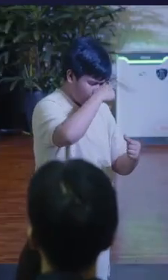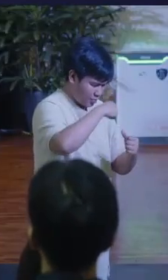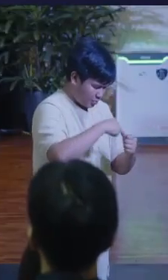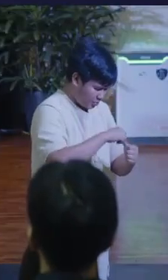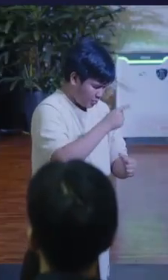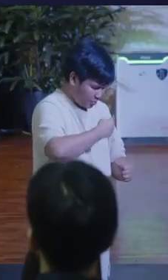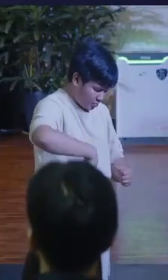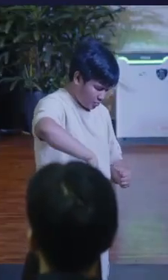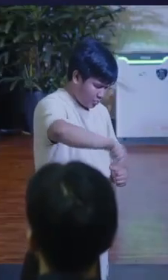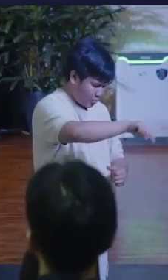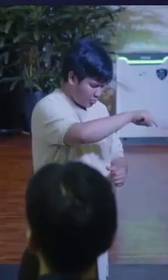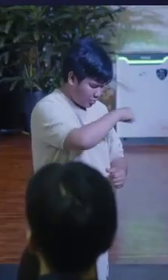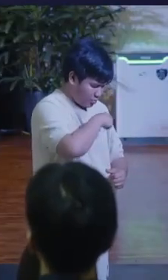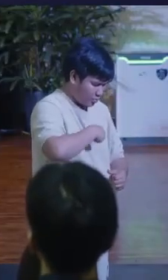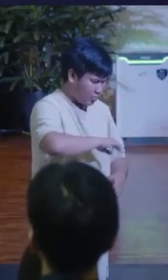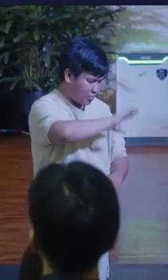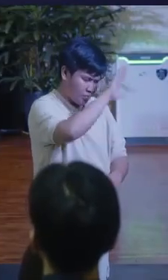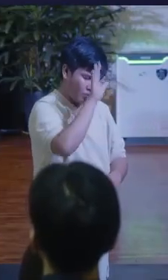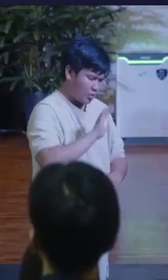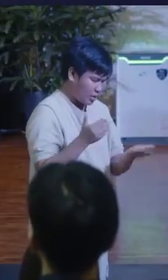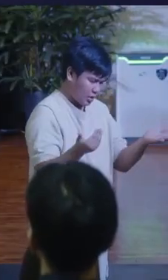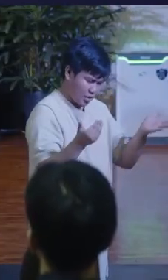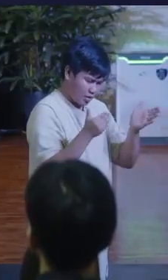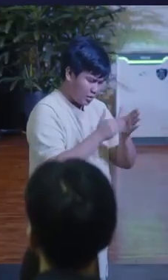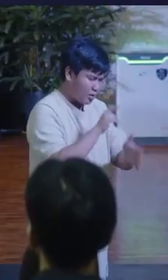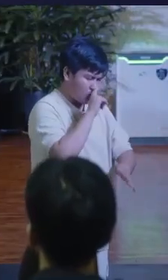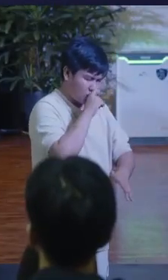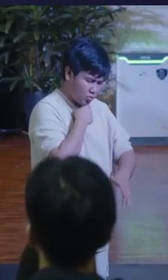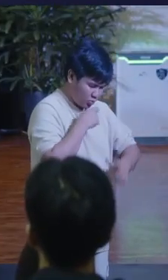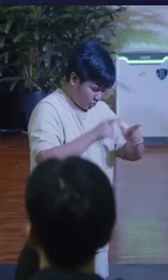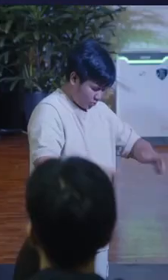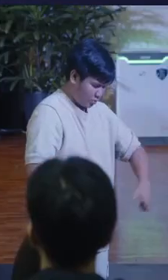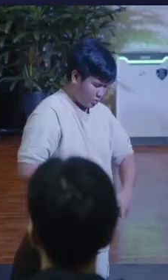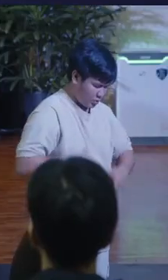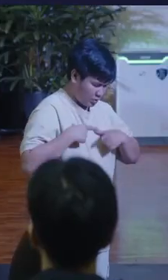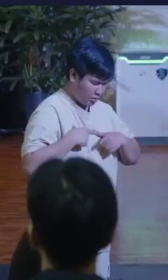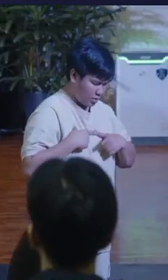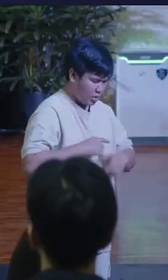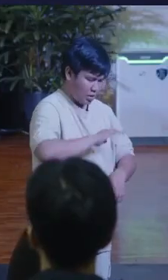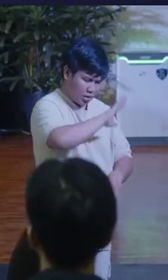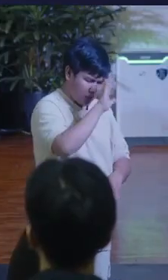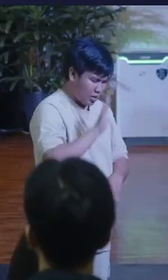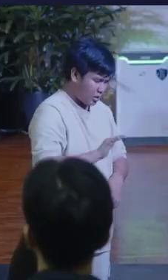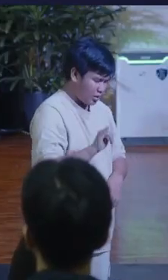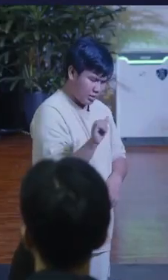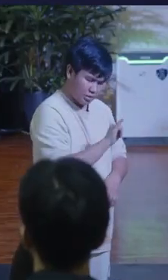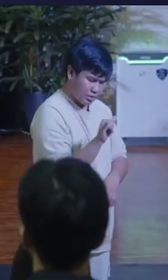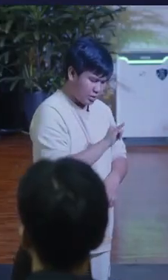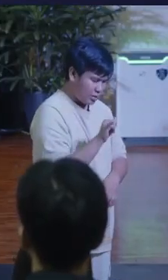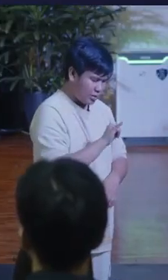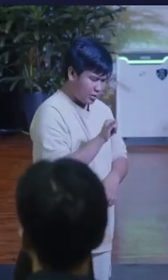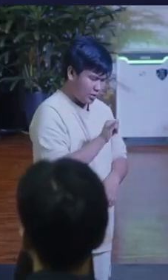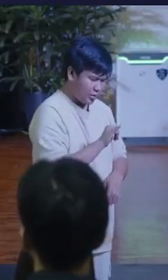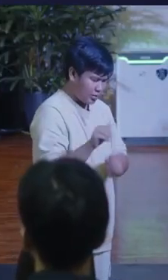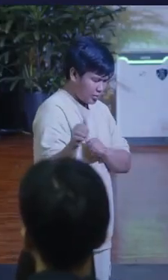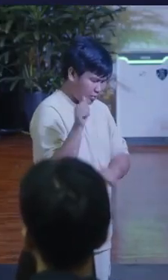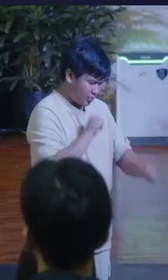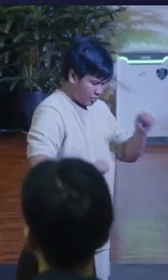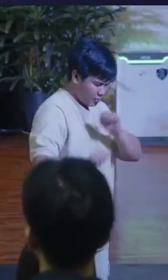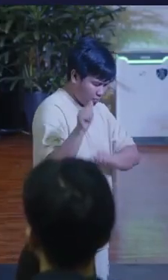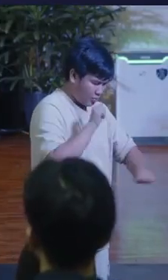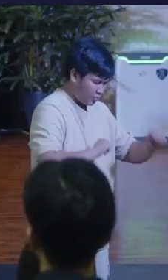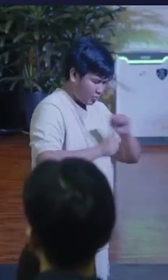amin upang hindi namin matularan ang pagkilos ayon lamang sa